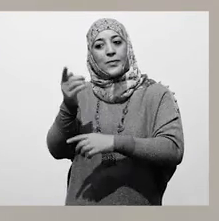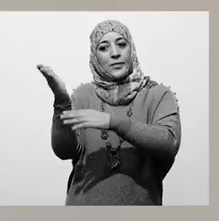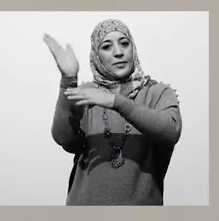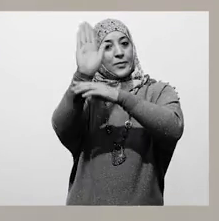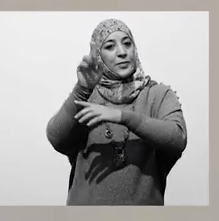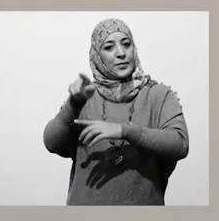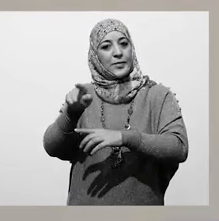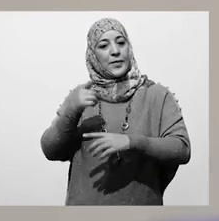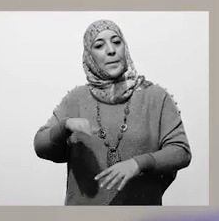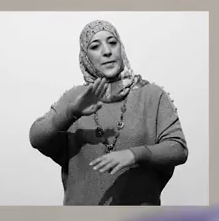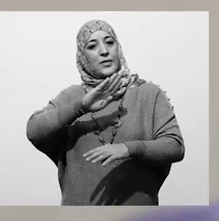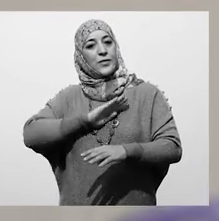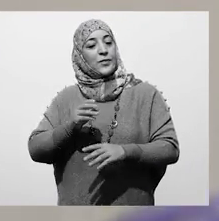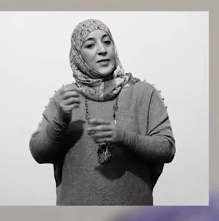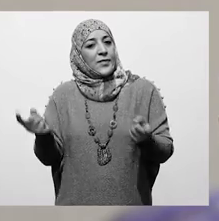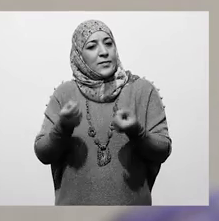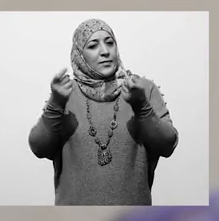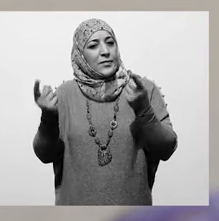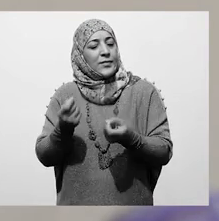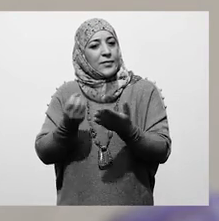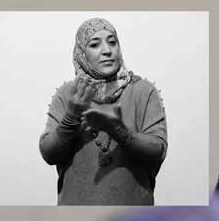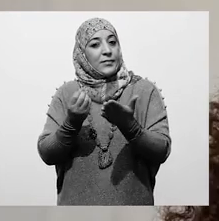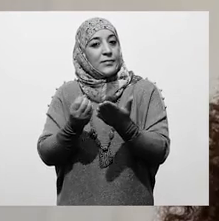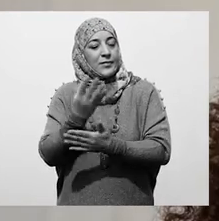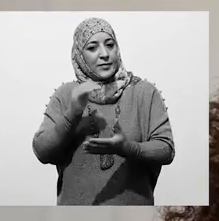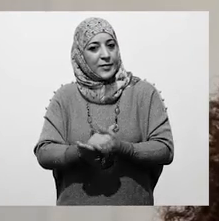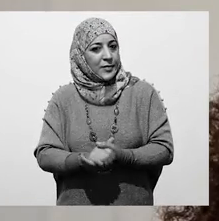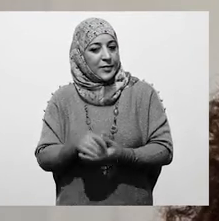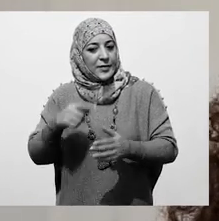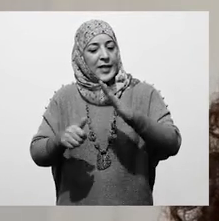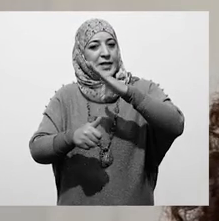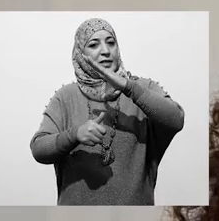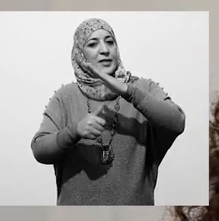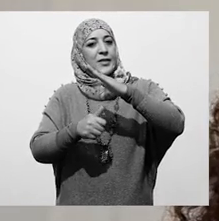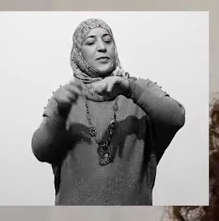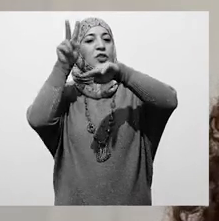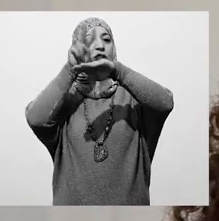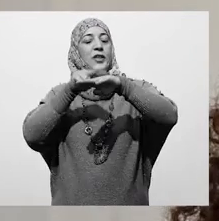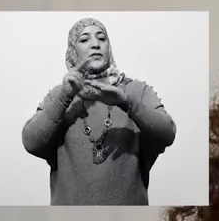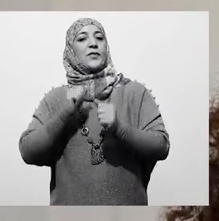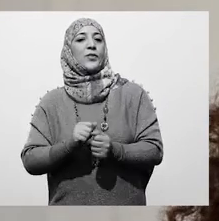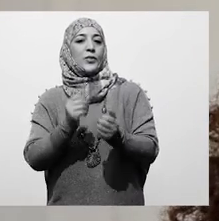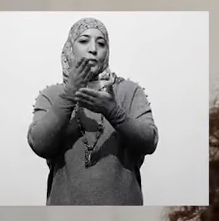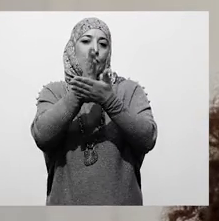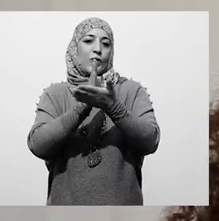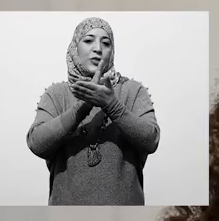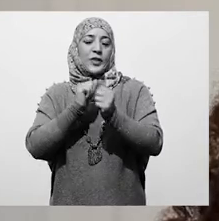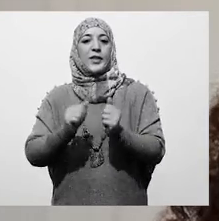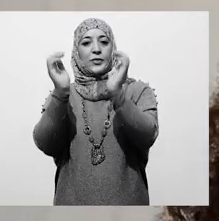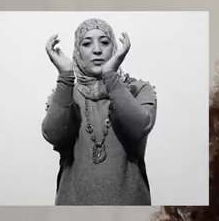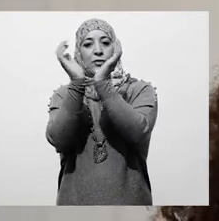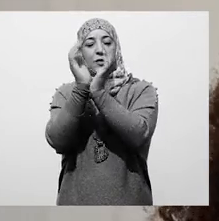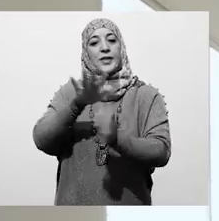zone et à l'orgue il s agit des chefs de projet appuyé à la société civile handicap